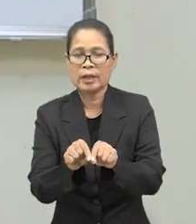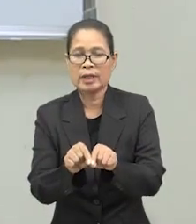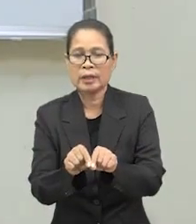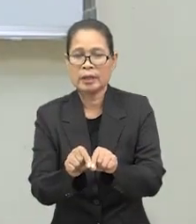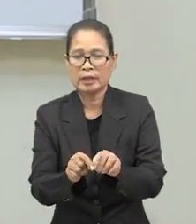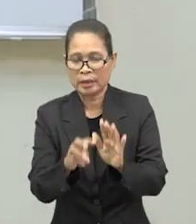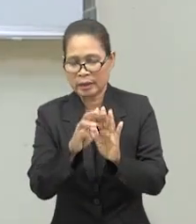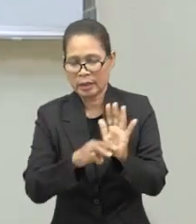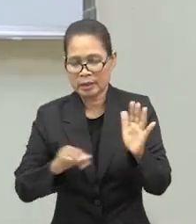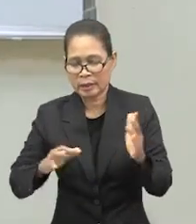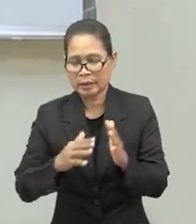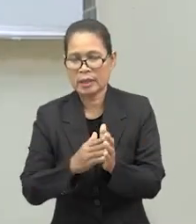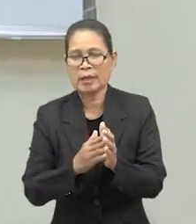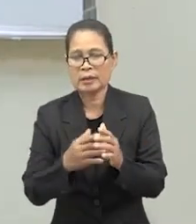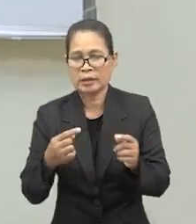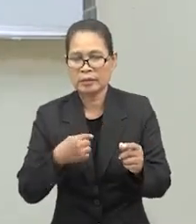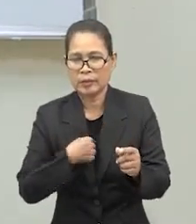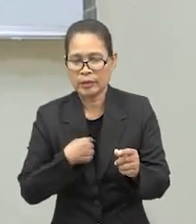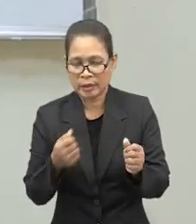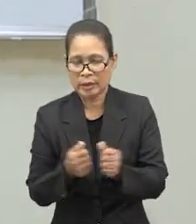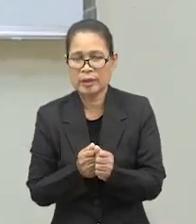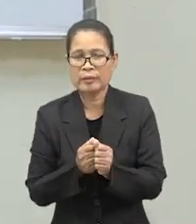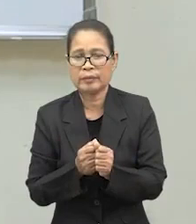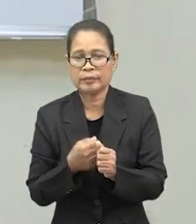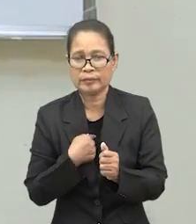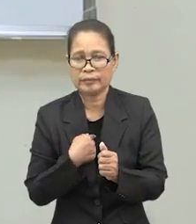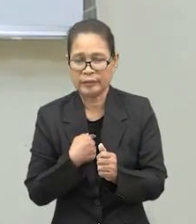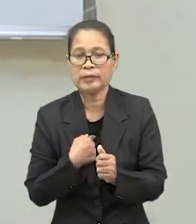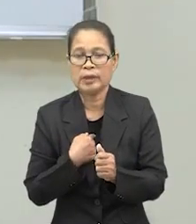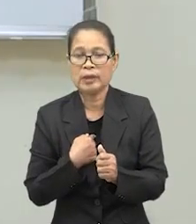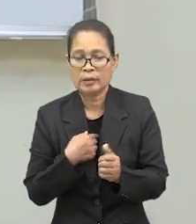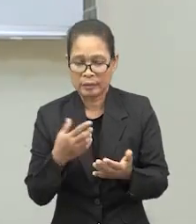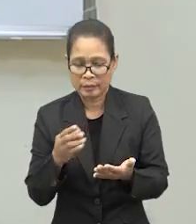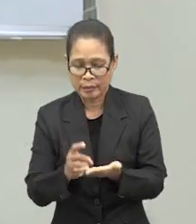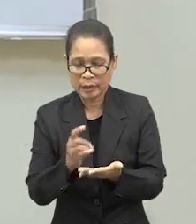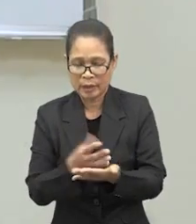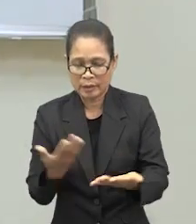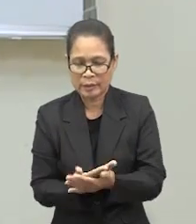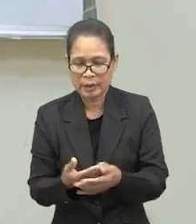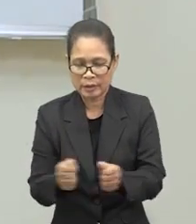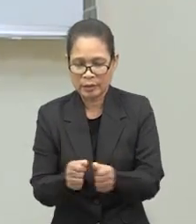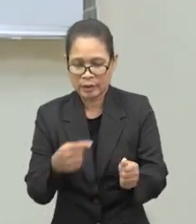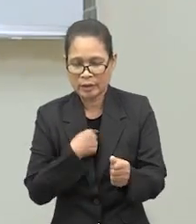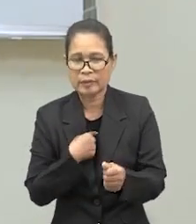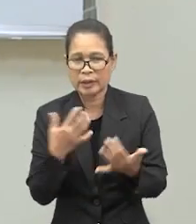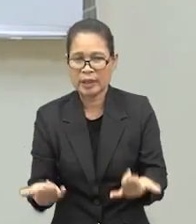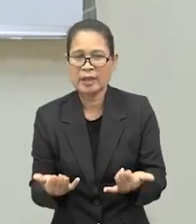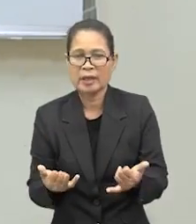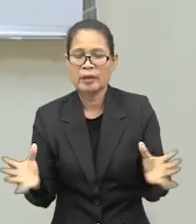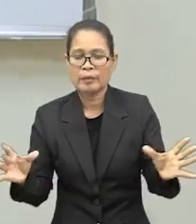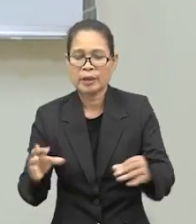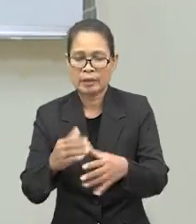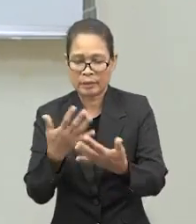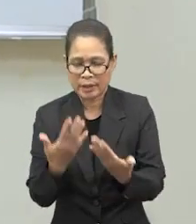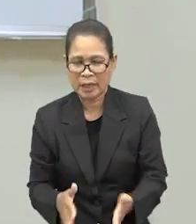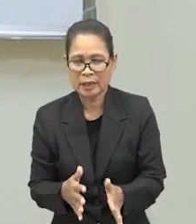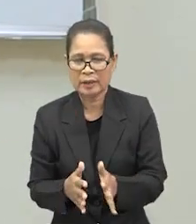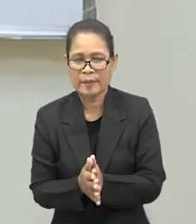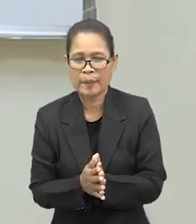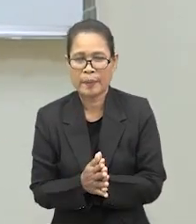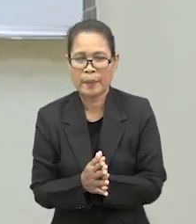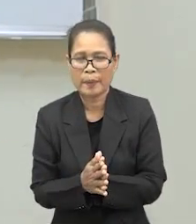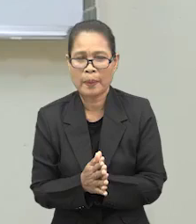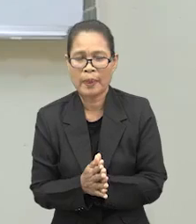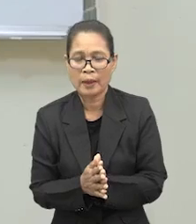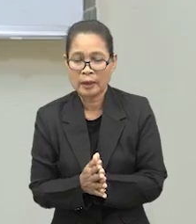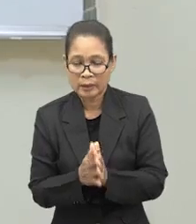rồi chứ này ca sắc xa chỉ muốn thằng ấy ní ca sắc xa mê riêng thăm ấy chỉ muốn nè kêu nữa thằng ấy ní cả